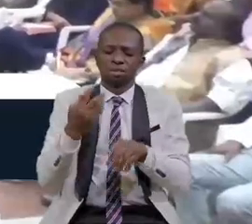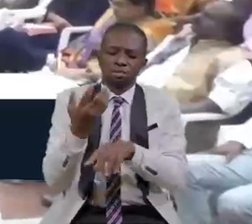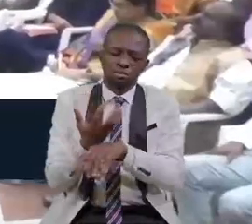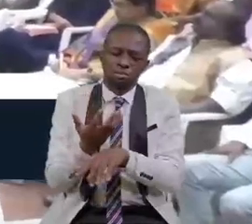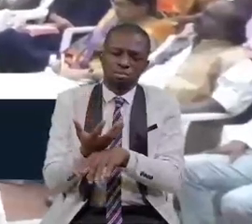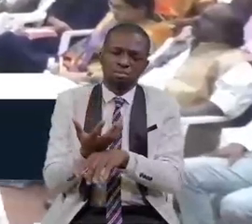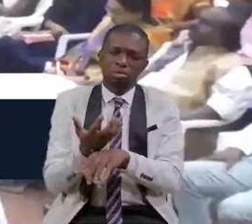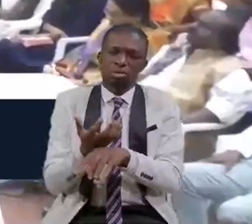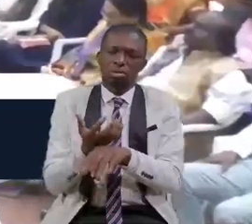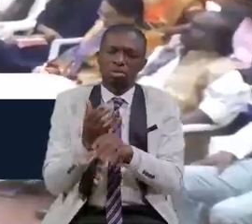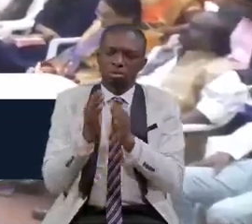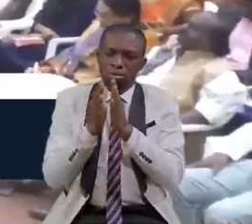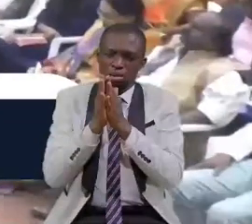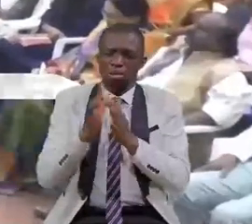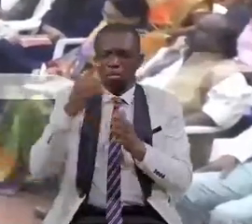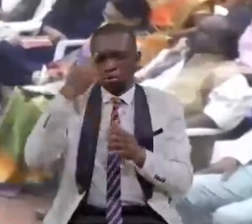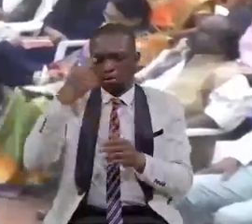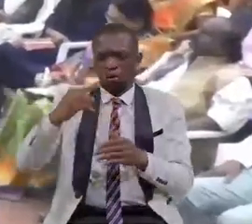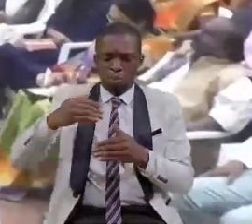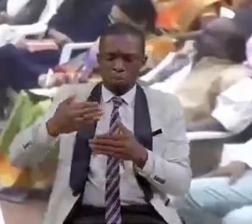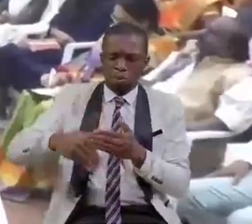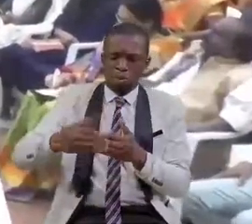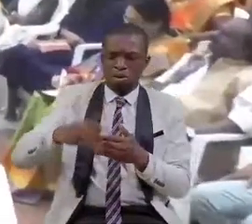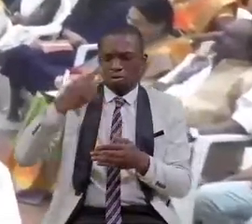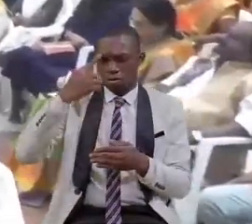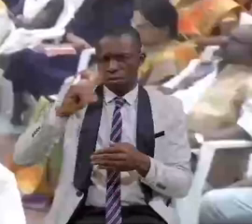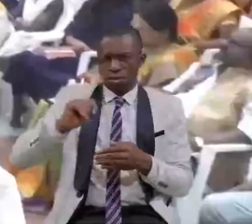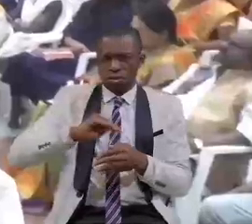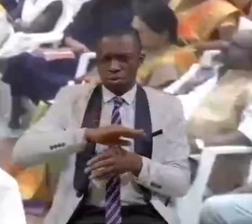c'est la requête de pain pour l'homme entier.